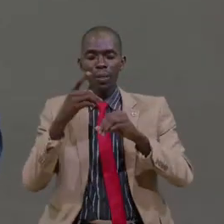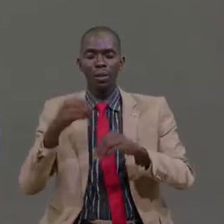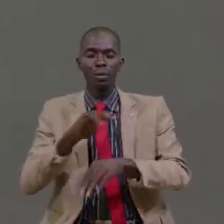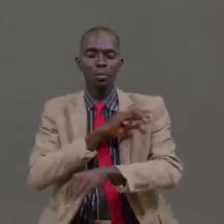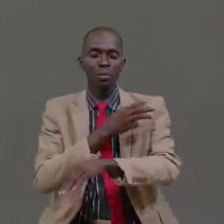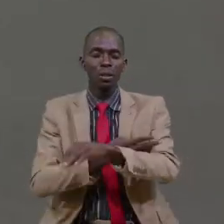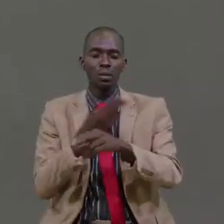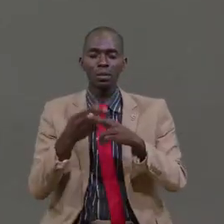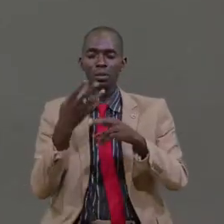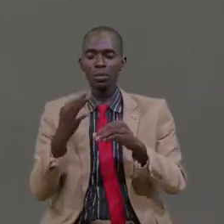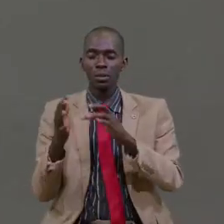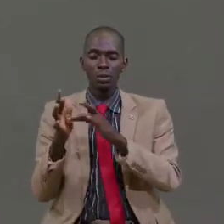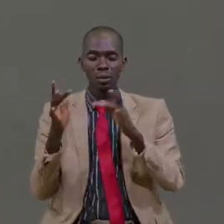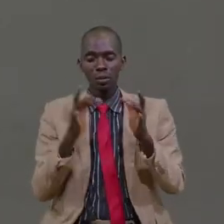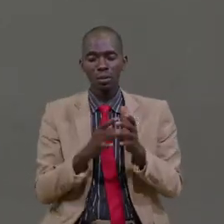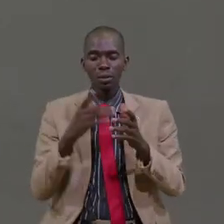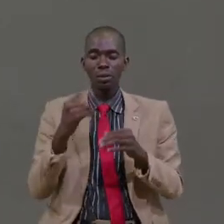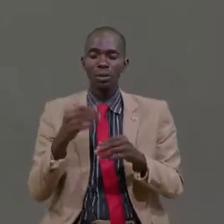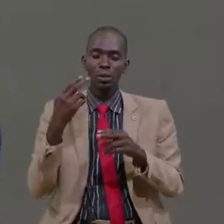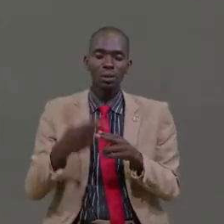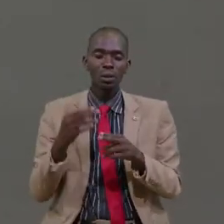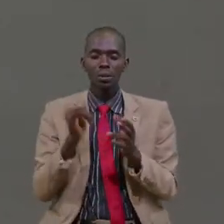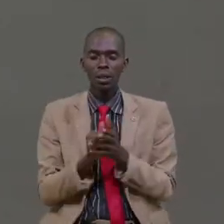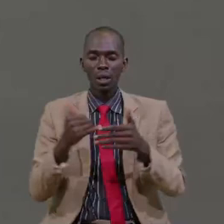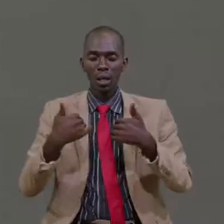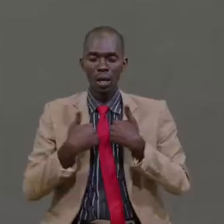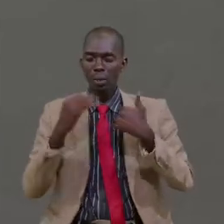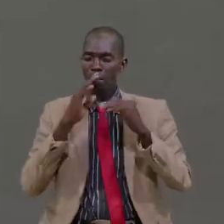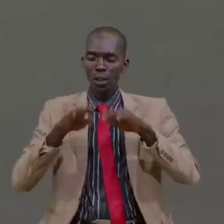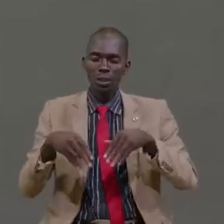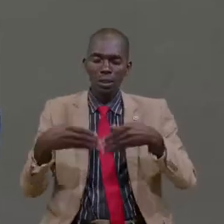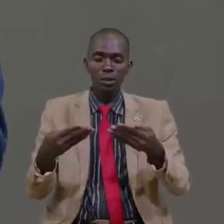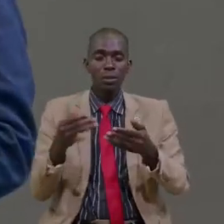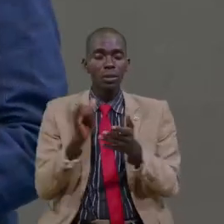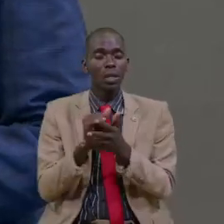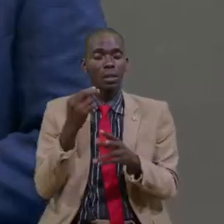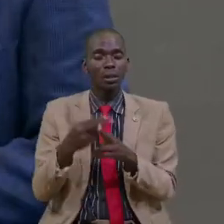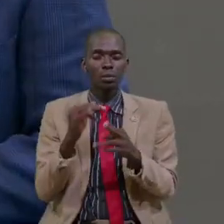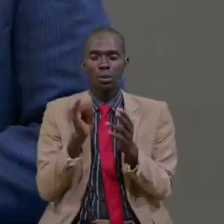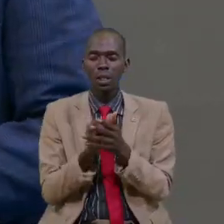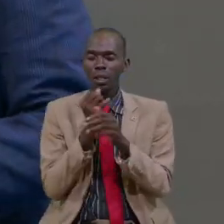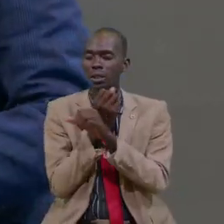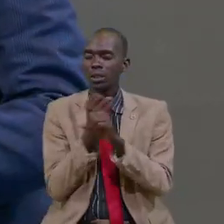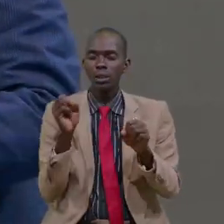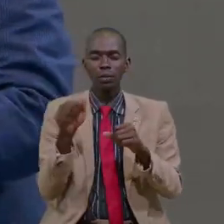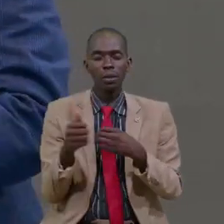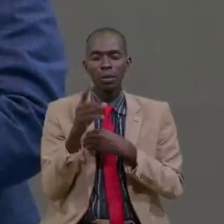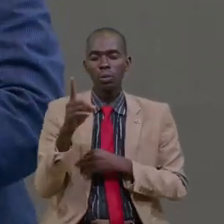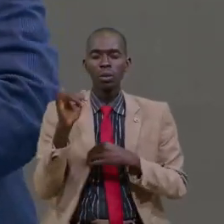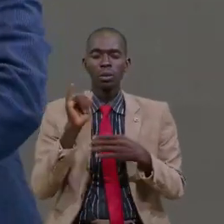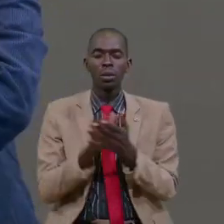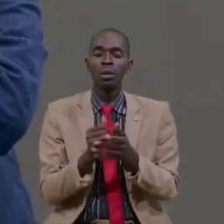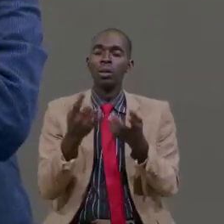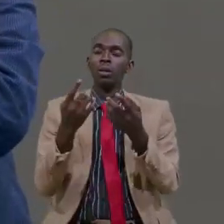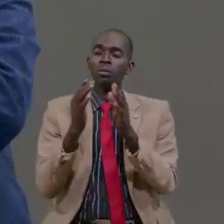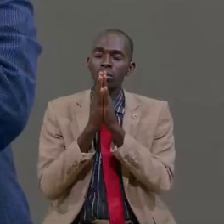Père, au nom puissant de Jésus, le nom qui a été donné, et qui quiconque